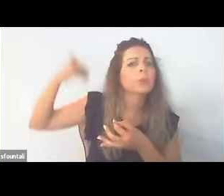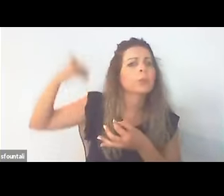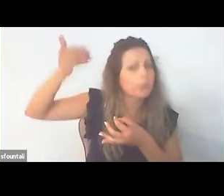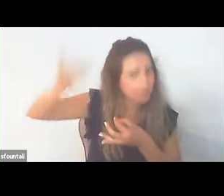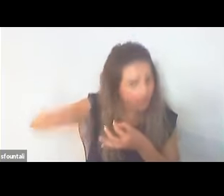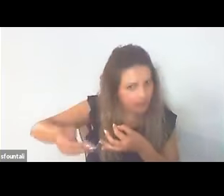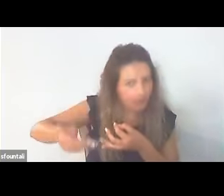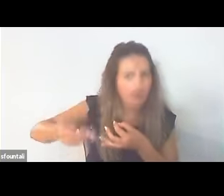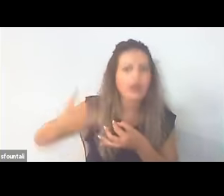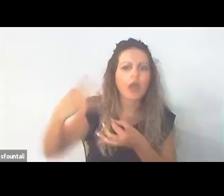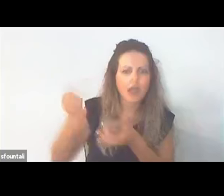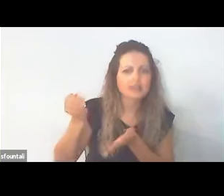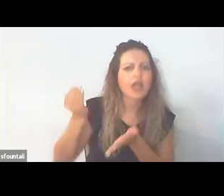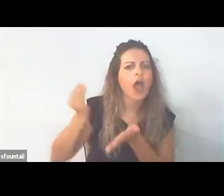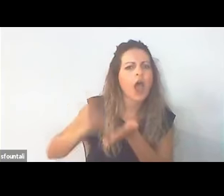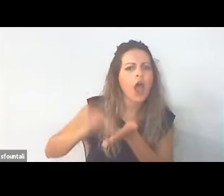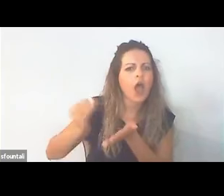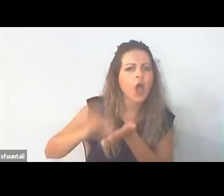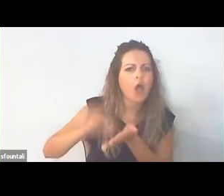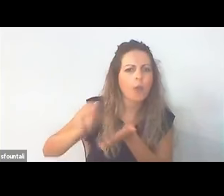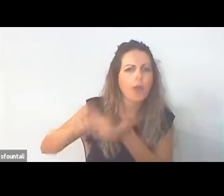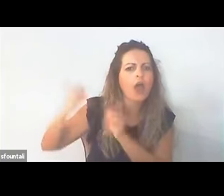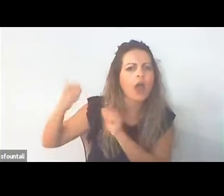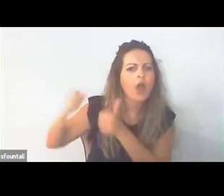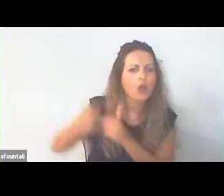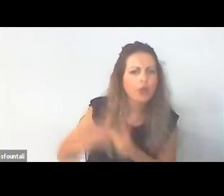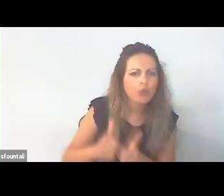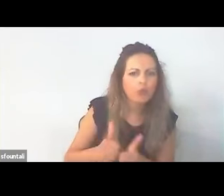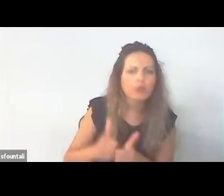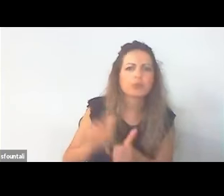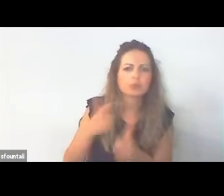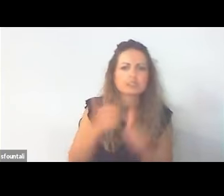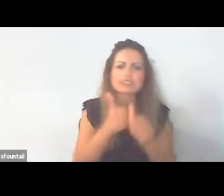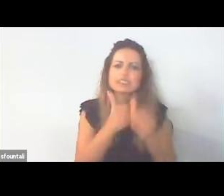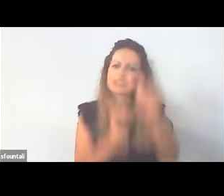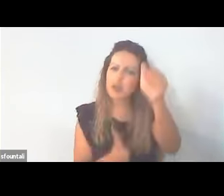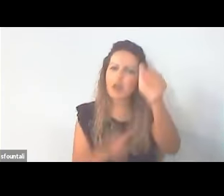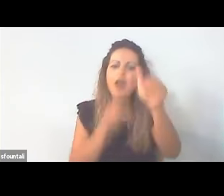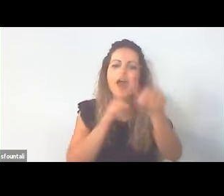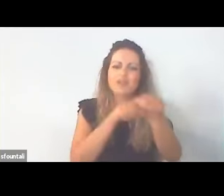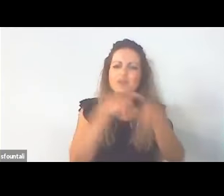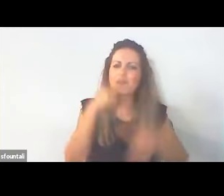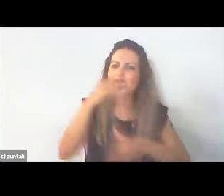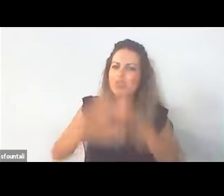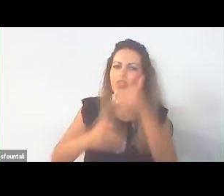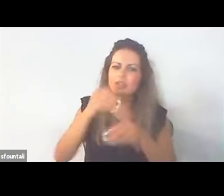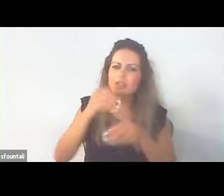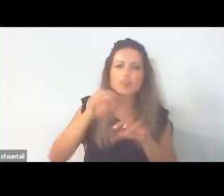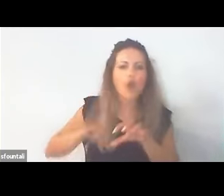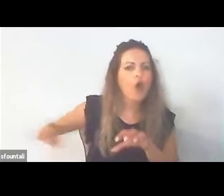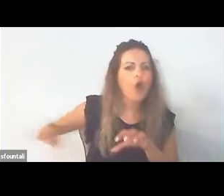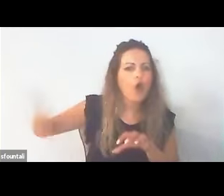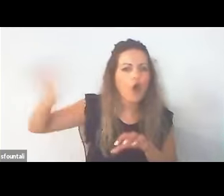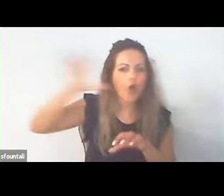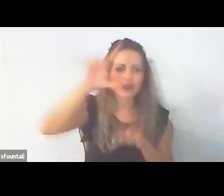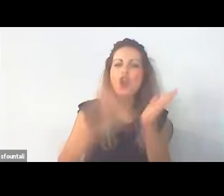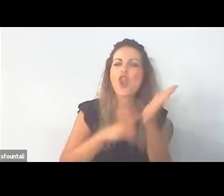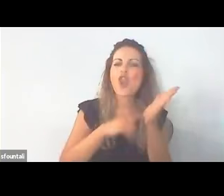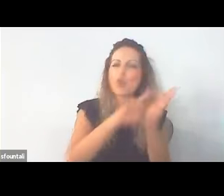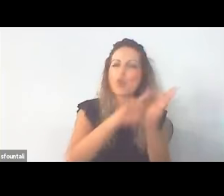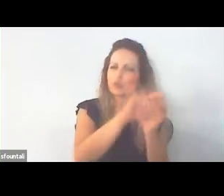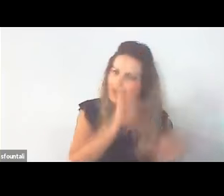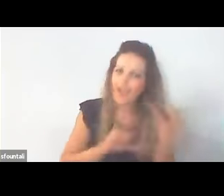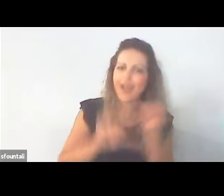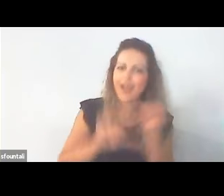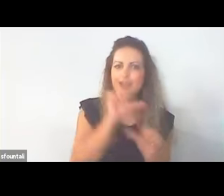στιγμή ακολουθούν και μια σειρά από άλλες χώρες που βρίσκονται στη διαδικασία μετασχηματισμού του δικού τους νομικού πλαισίου. Το πρώτο στοιχείο λοιπόν